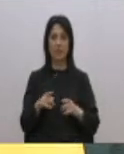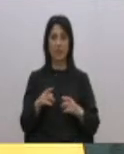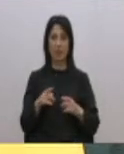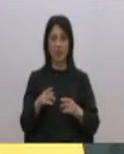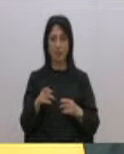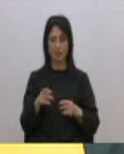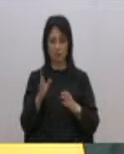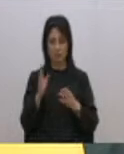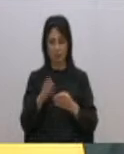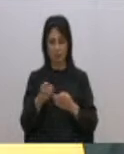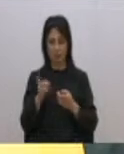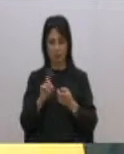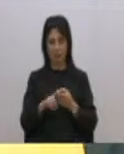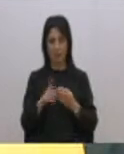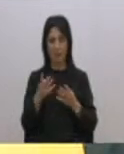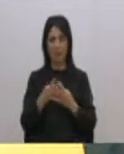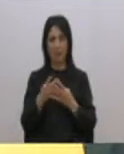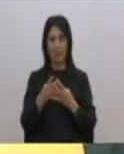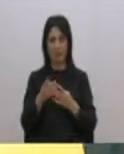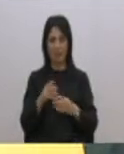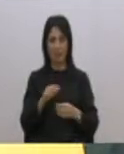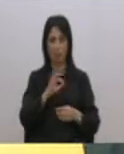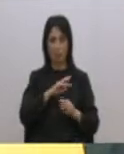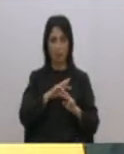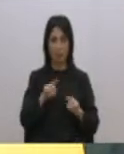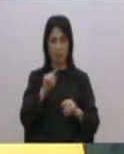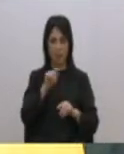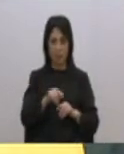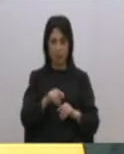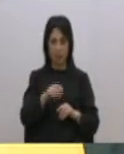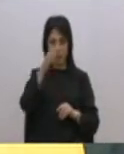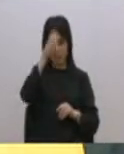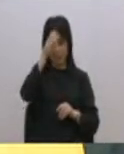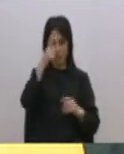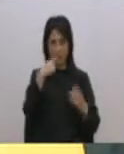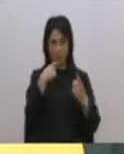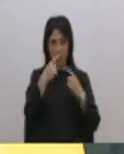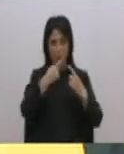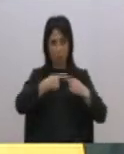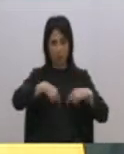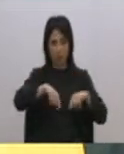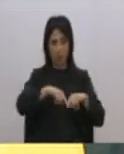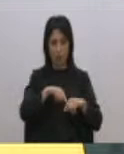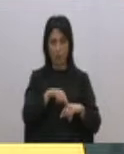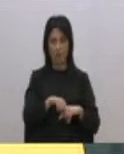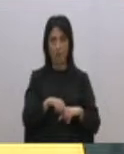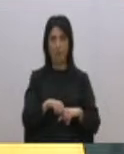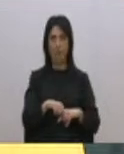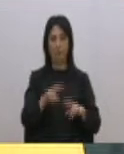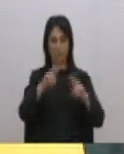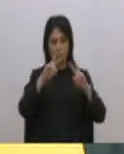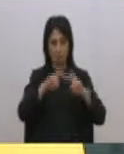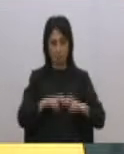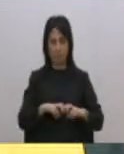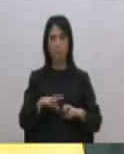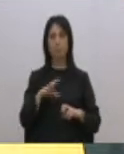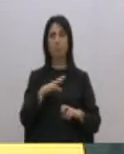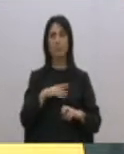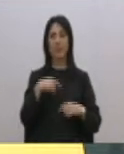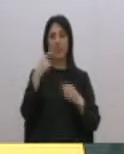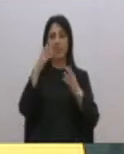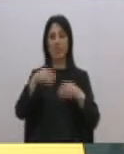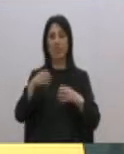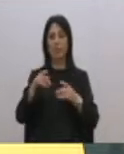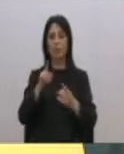შეიძლება ითქვას გავლილი, მათ შორის იუსტიციის სამინისტროს სამეცნიერო საკონსულტაციო საბჭოს ფორმატში შედგა განხილვა, შედგა